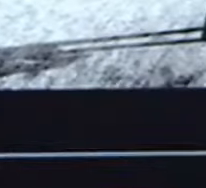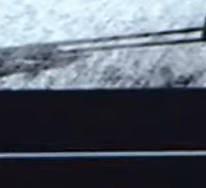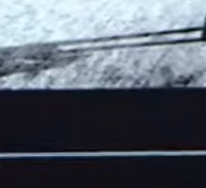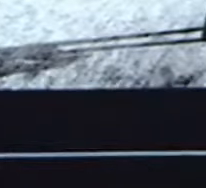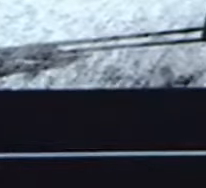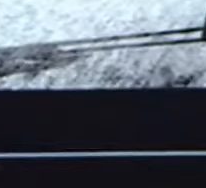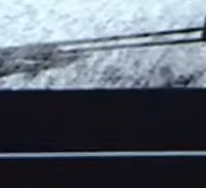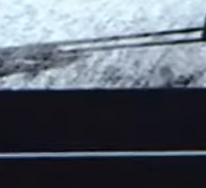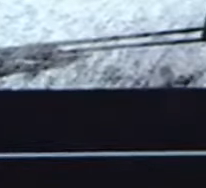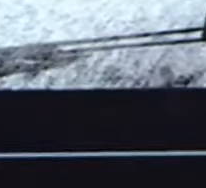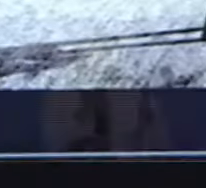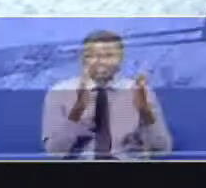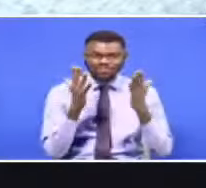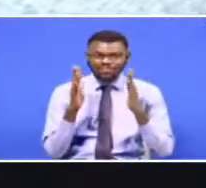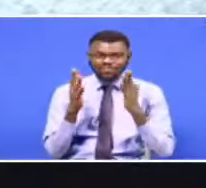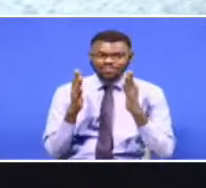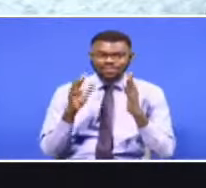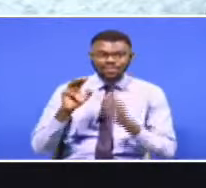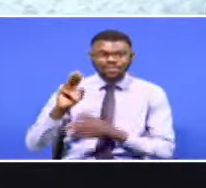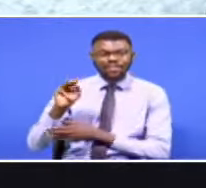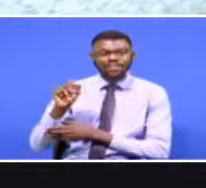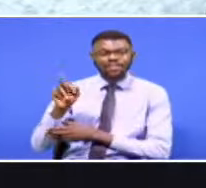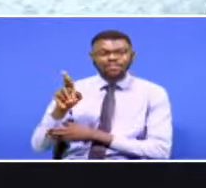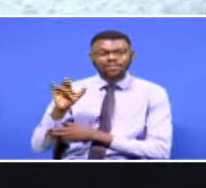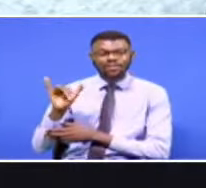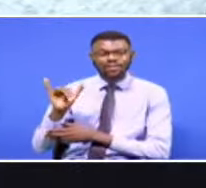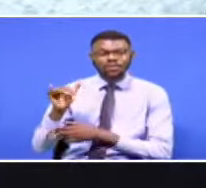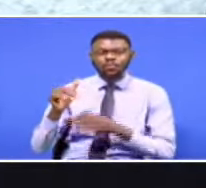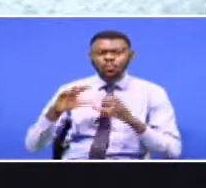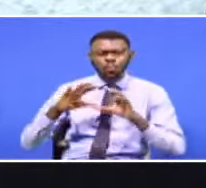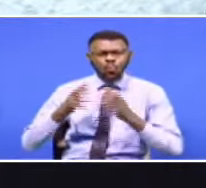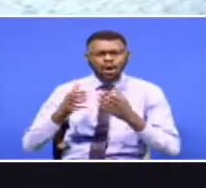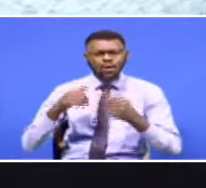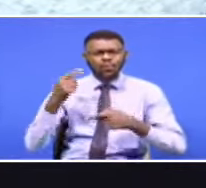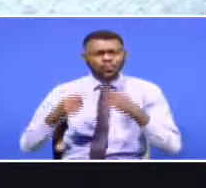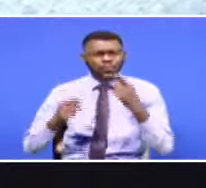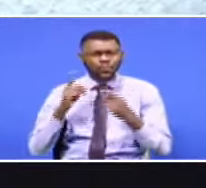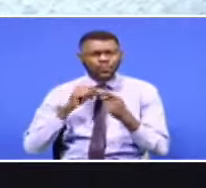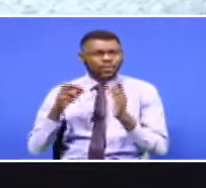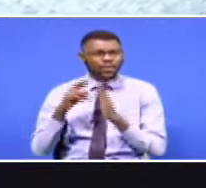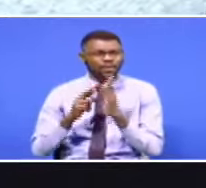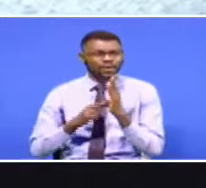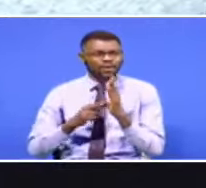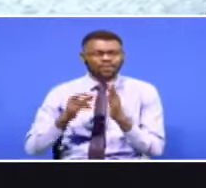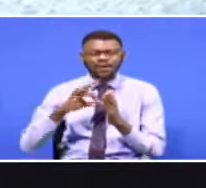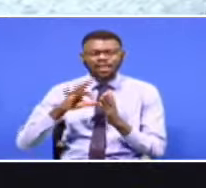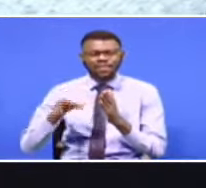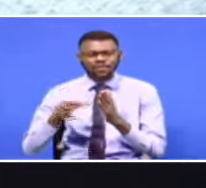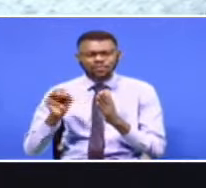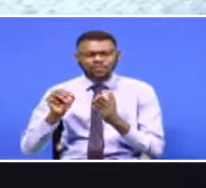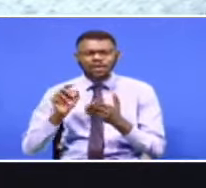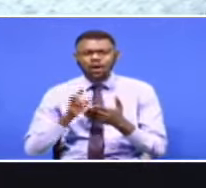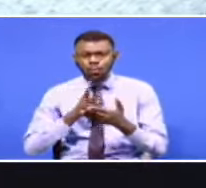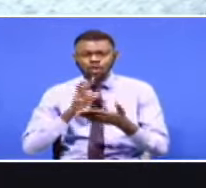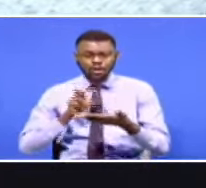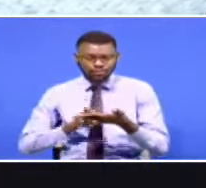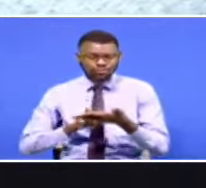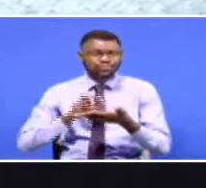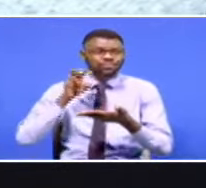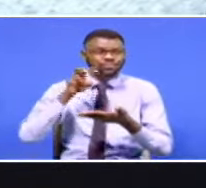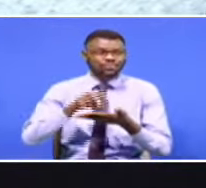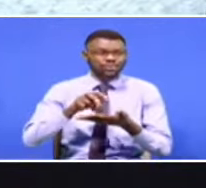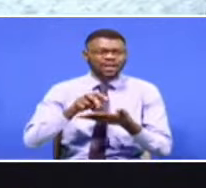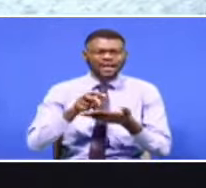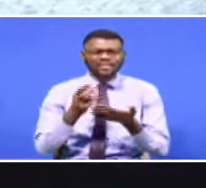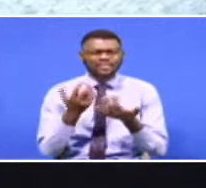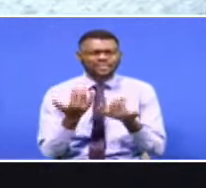Hongera sana Mary Moraa. Mshikilizi wa rekodi ya dunia katika mbio za mita 3000 kuruka viunzi na maji alimaliza katika